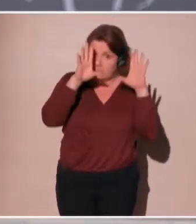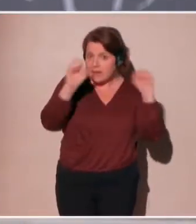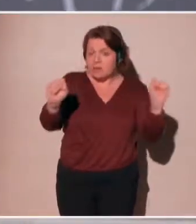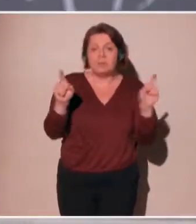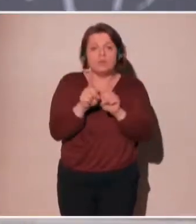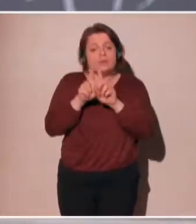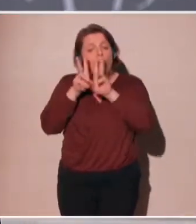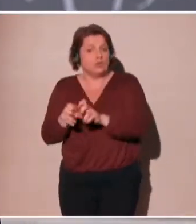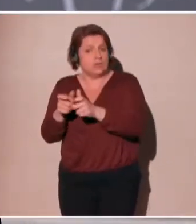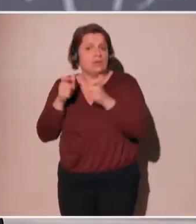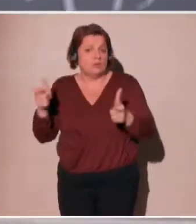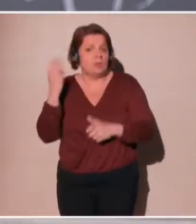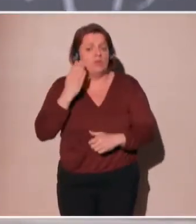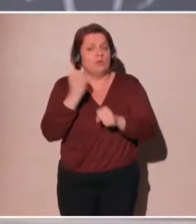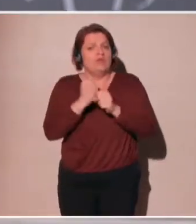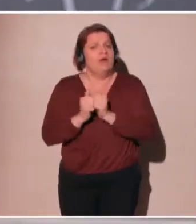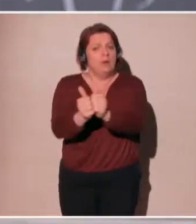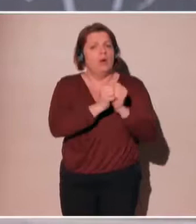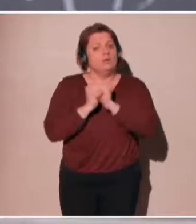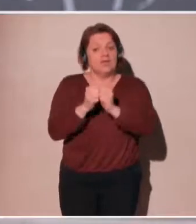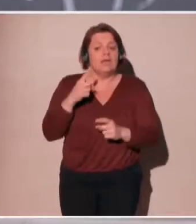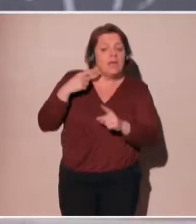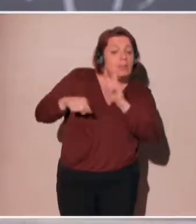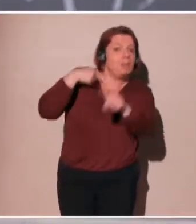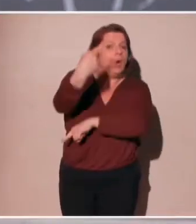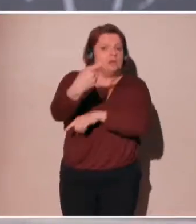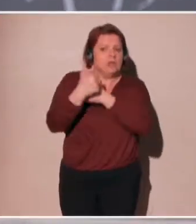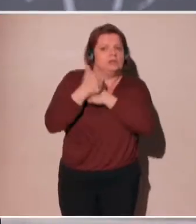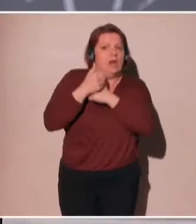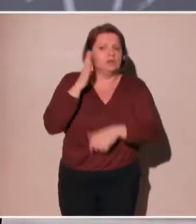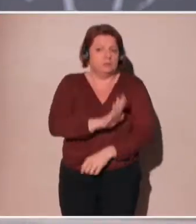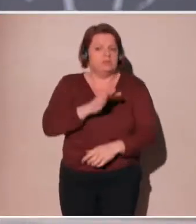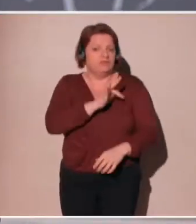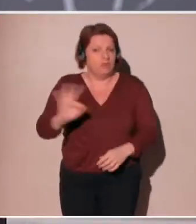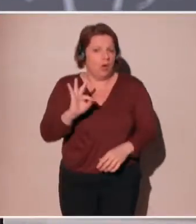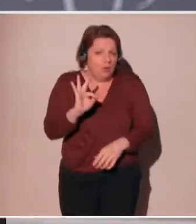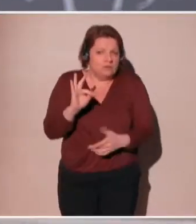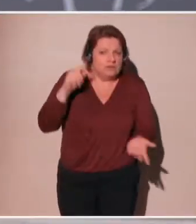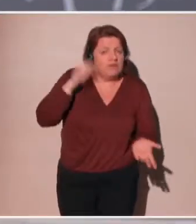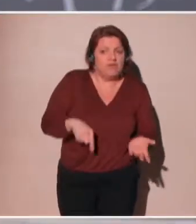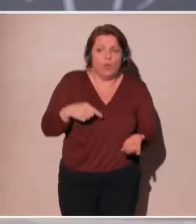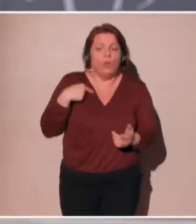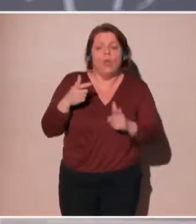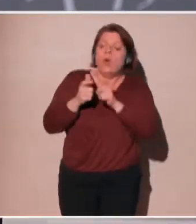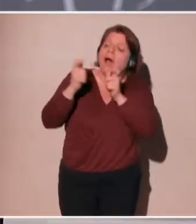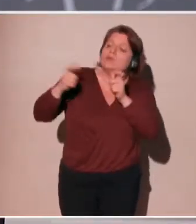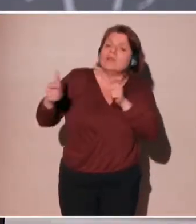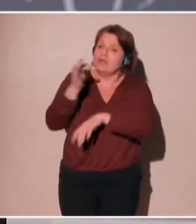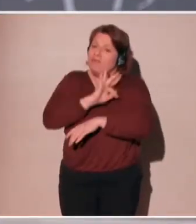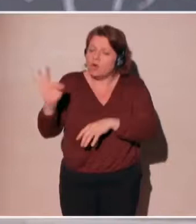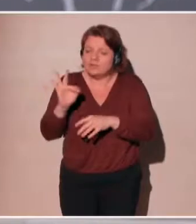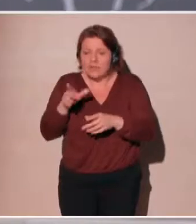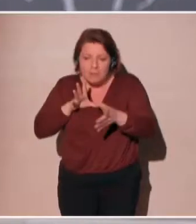recherche industrielle. Et ça, je pense que c'est le prochain challenge pour la France, c'est faire en sorte qu'il y ait plus d'industriels français